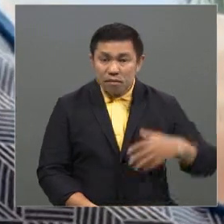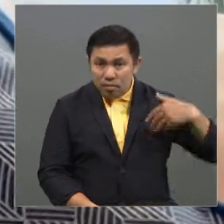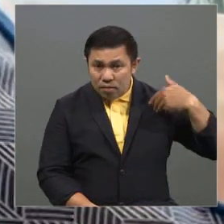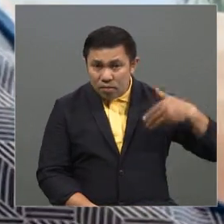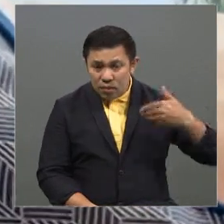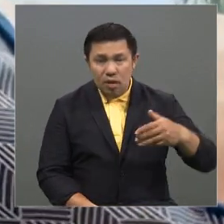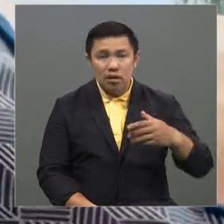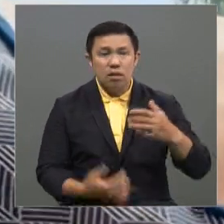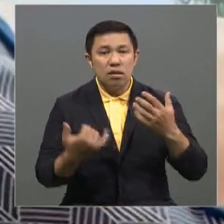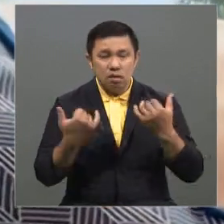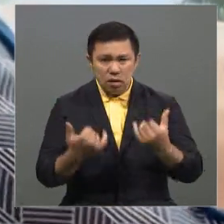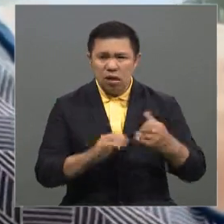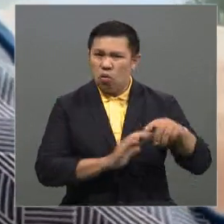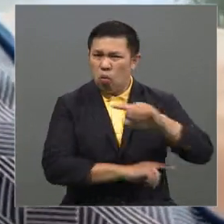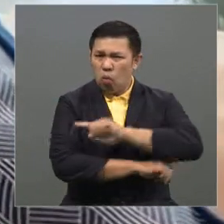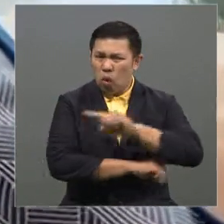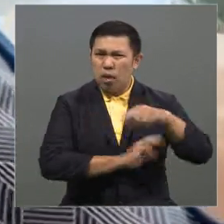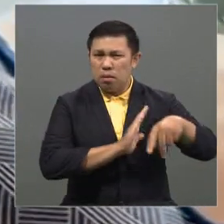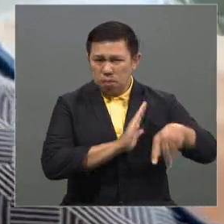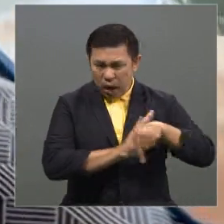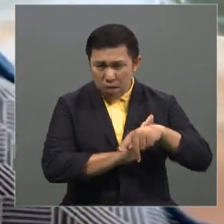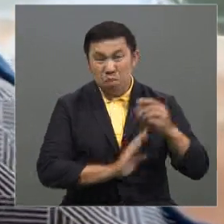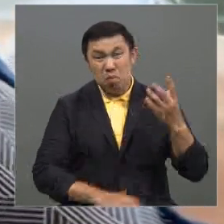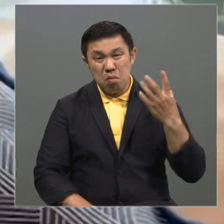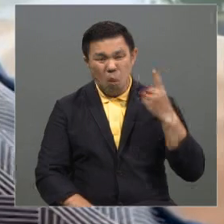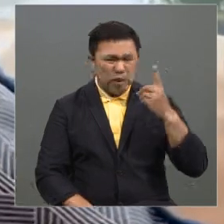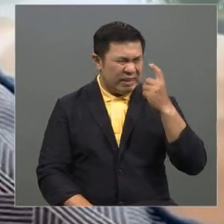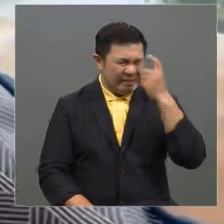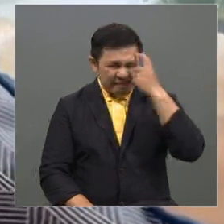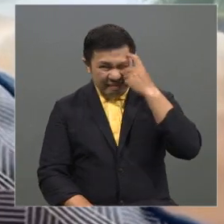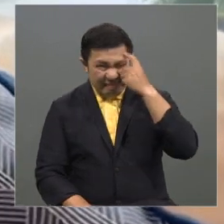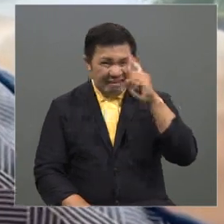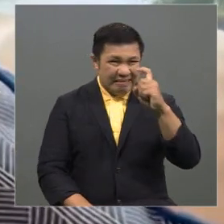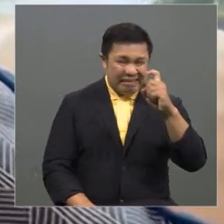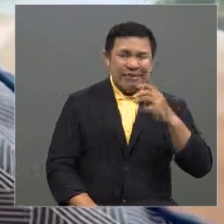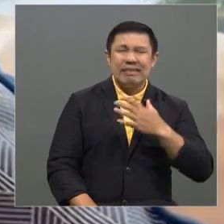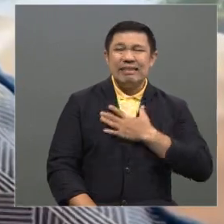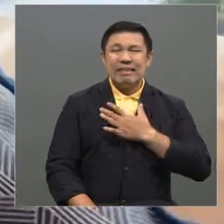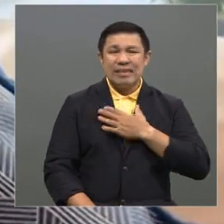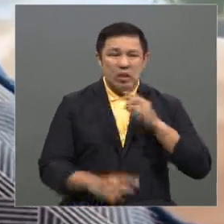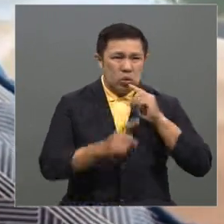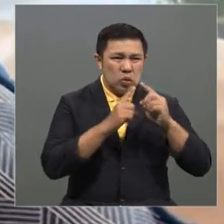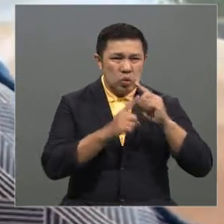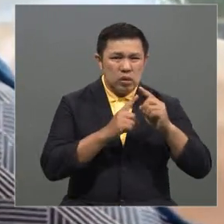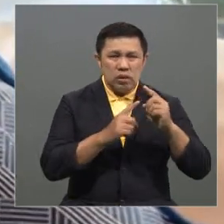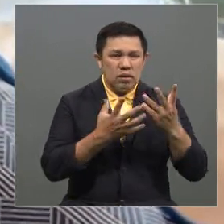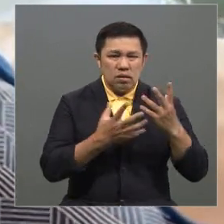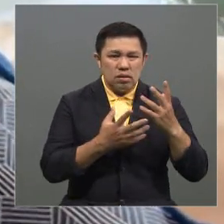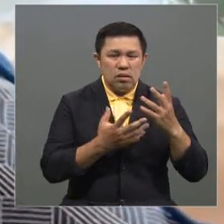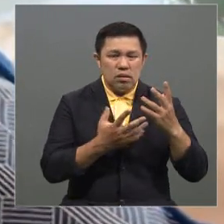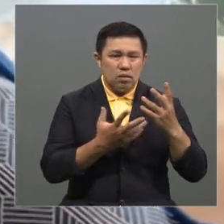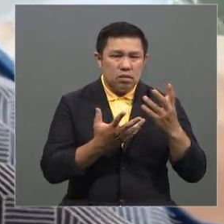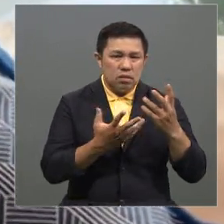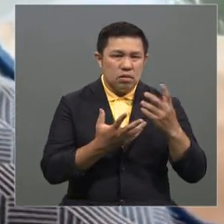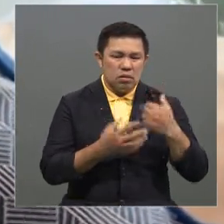แล้วมันตั้งแต่มันฟันหักเมื่อวานคือมันตันแล้วจริงๆอะค่ะก็เลยแบบคุยกับผู้กองว่าห